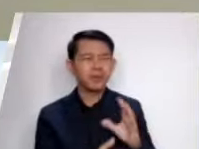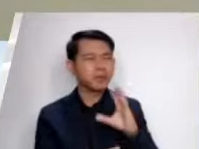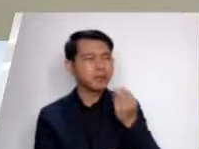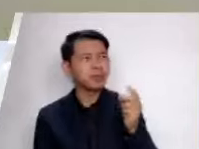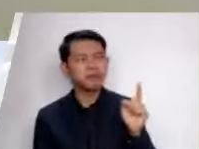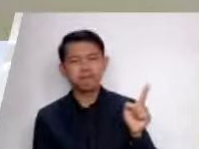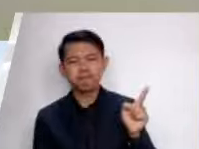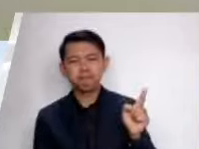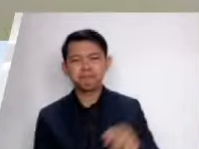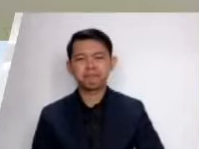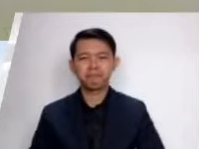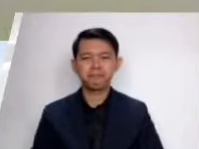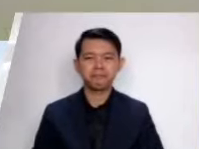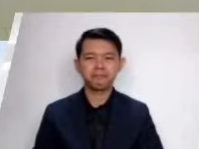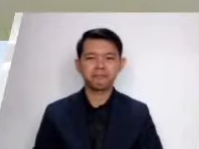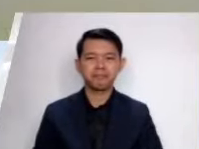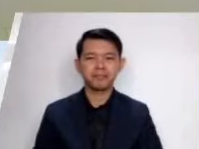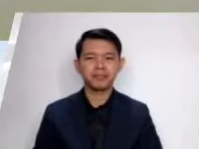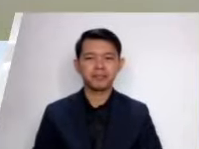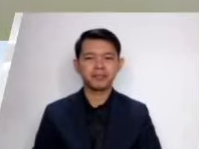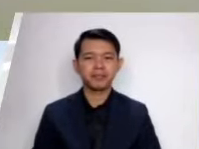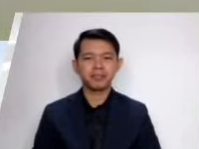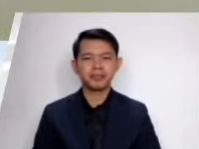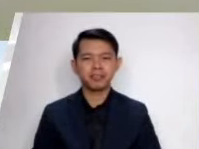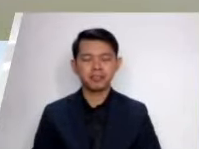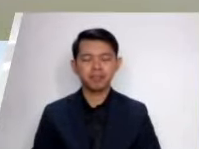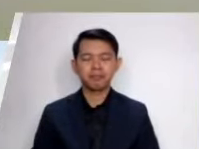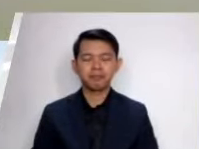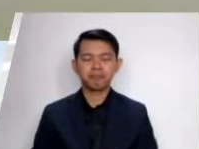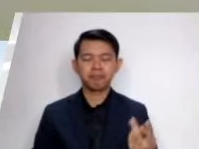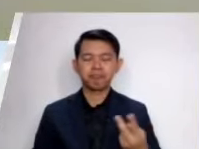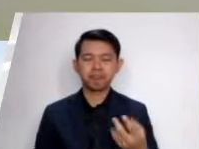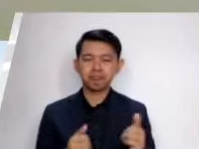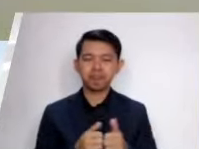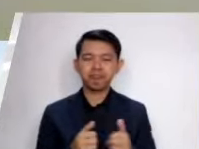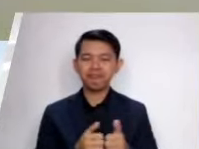Patato pa, maglalaro din pala ang ganito.